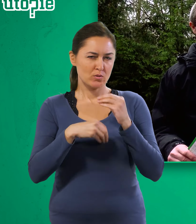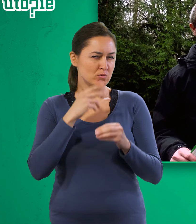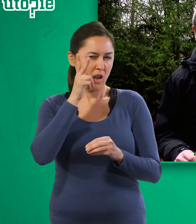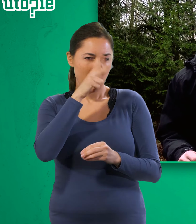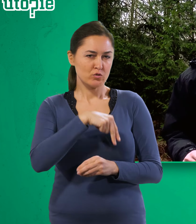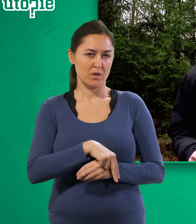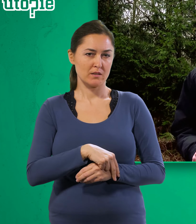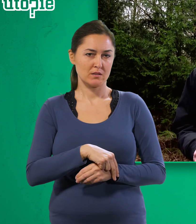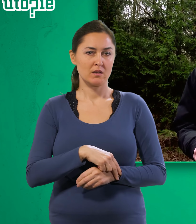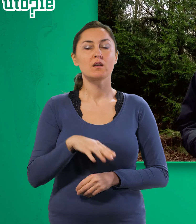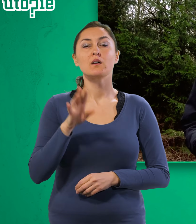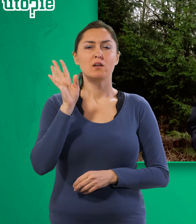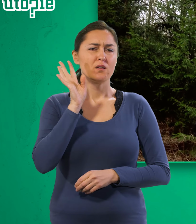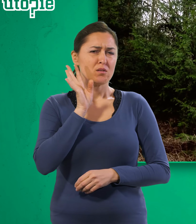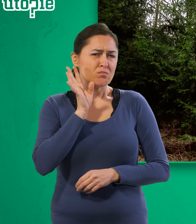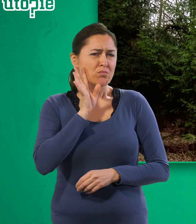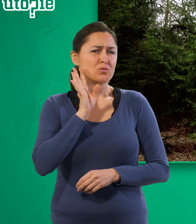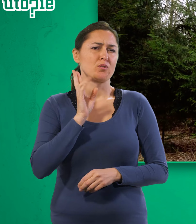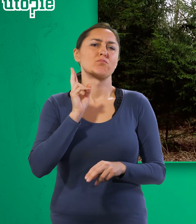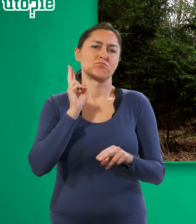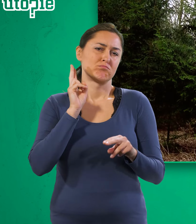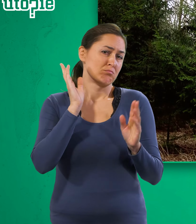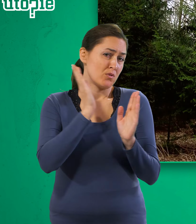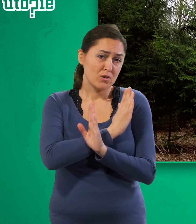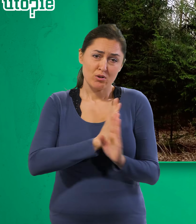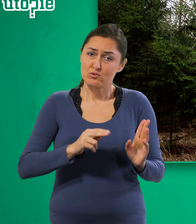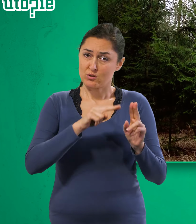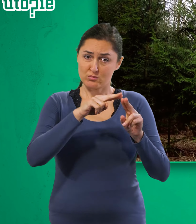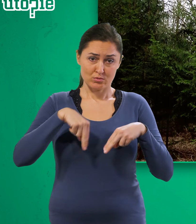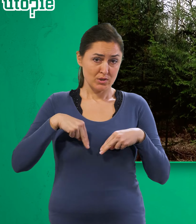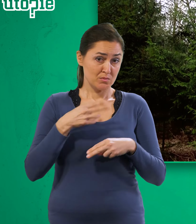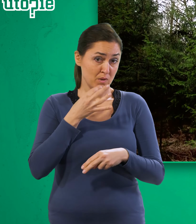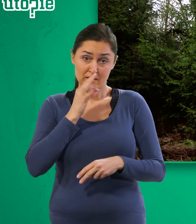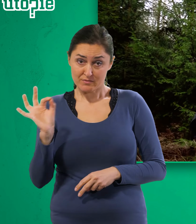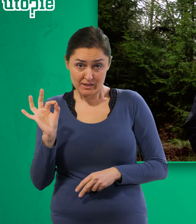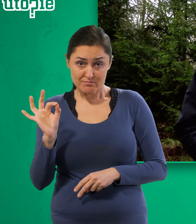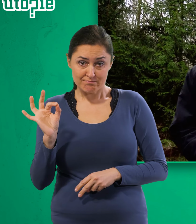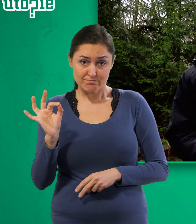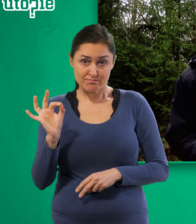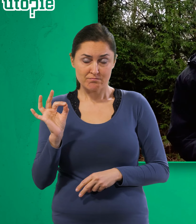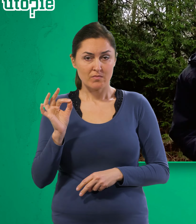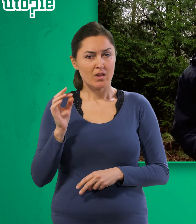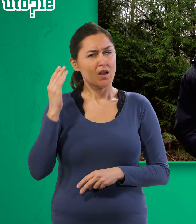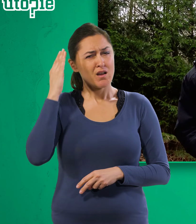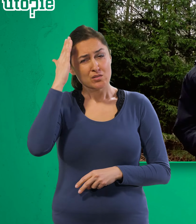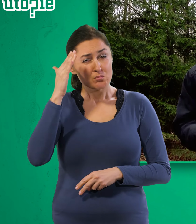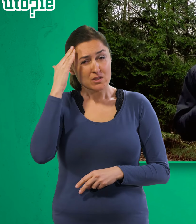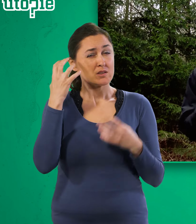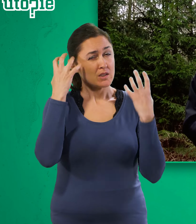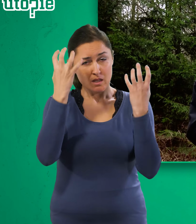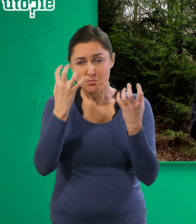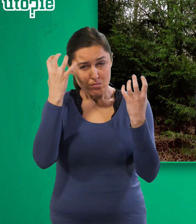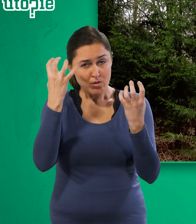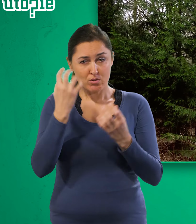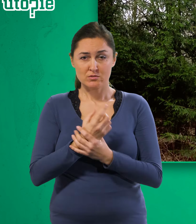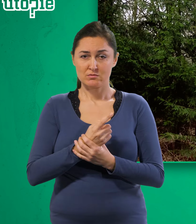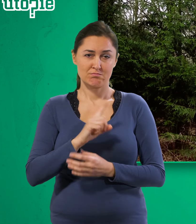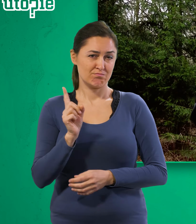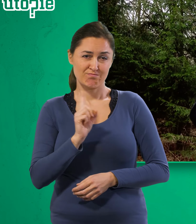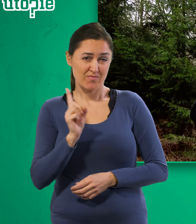nevěrný. On ví, že to není dobré. On ví, že tomu druhému ublíží. A přesto se rozhodne jít tou